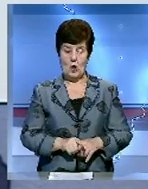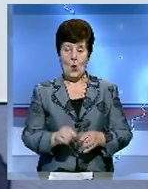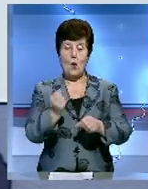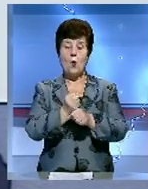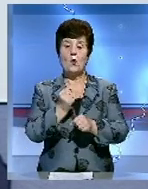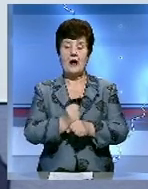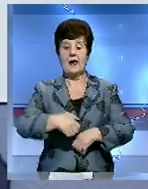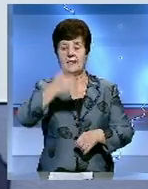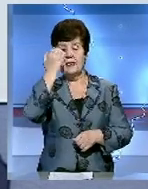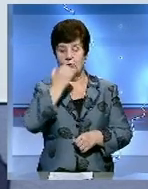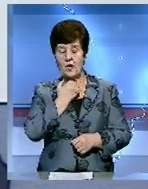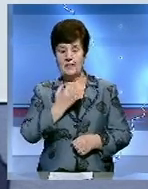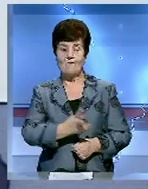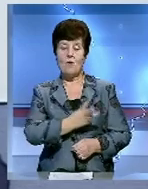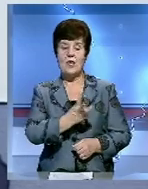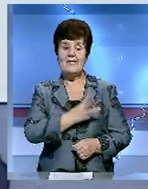datorită voinței